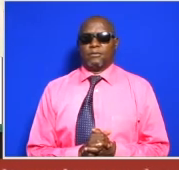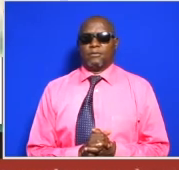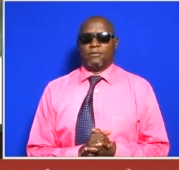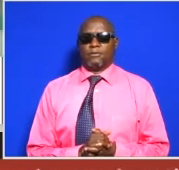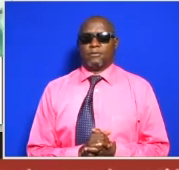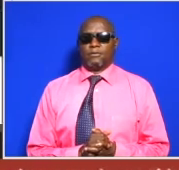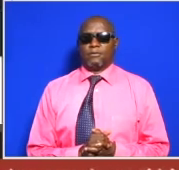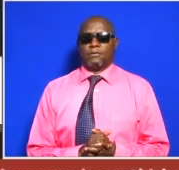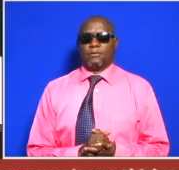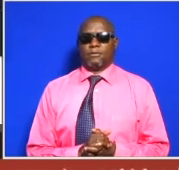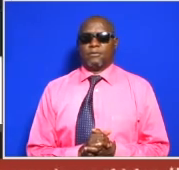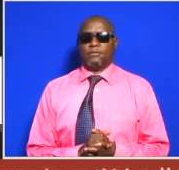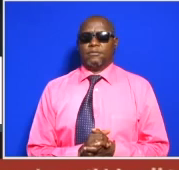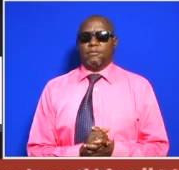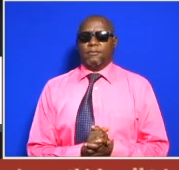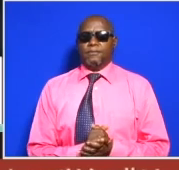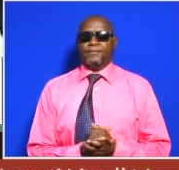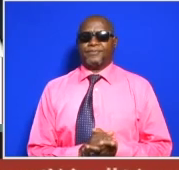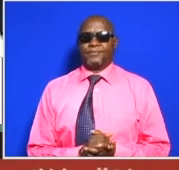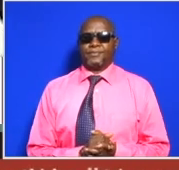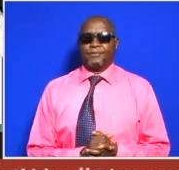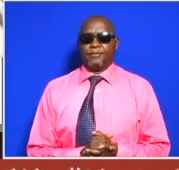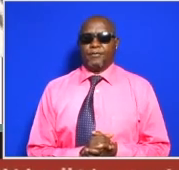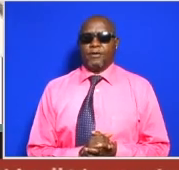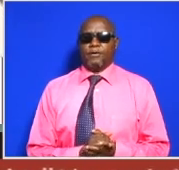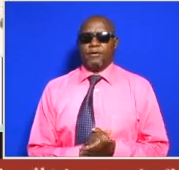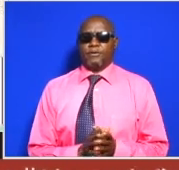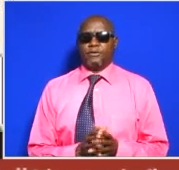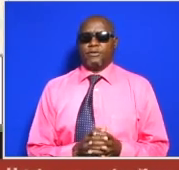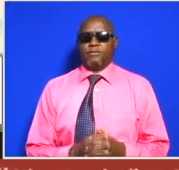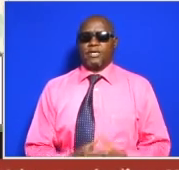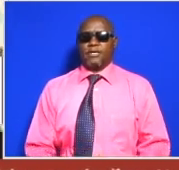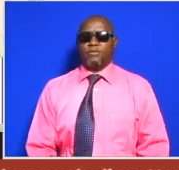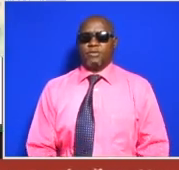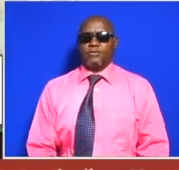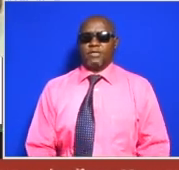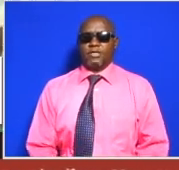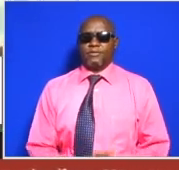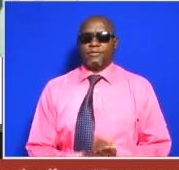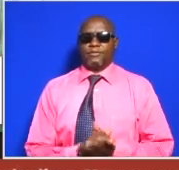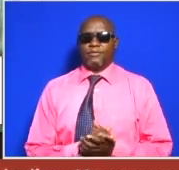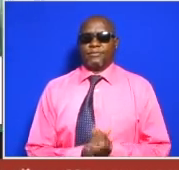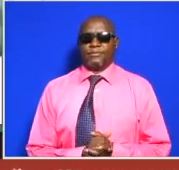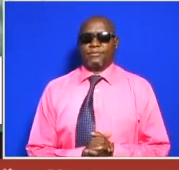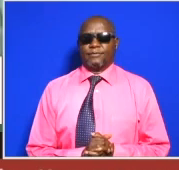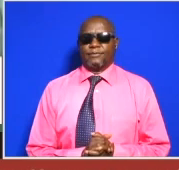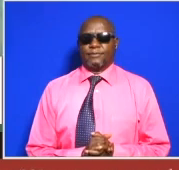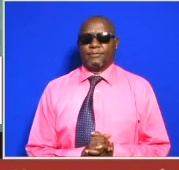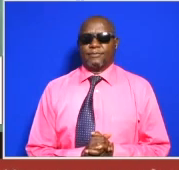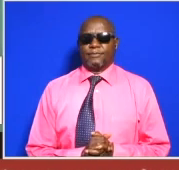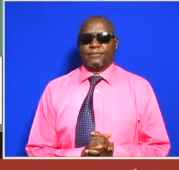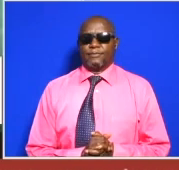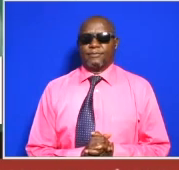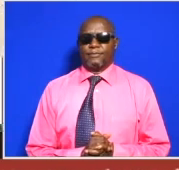tu tumoratorio ni nini ikiwa lebo. Tungeomba MCA wote pamoja na mkuu wako mtusaidie.